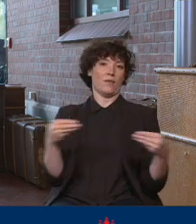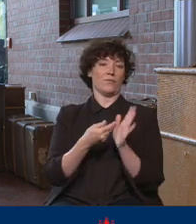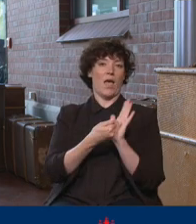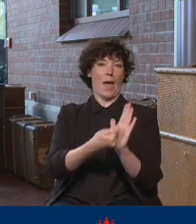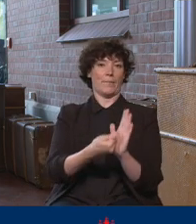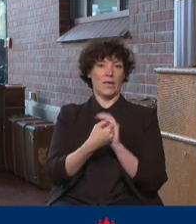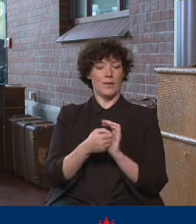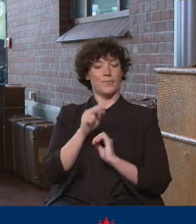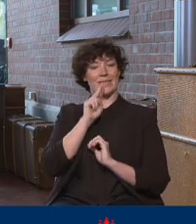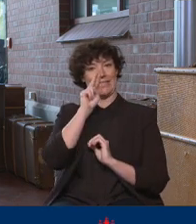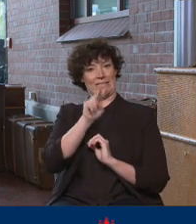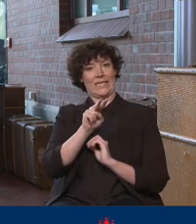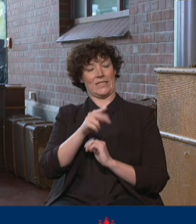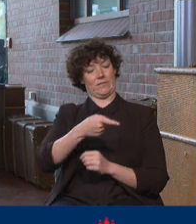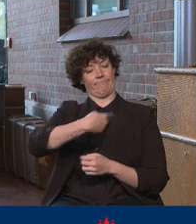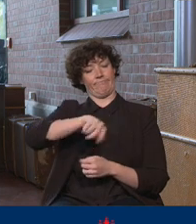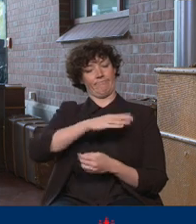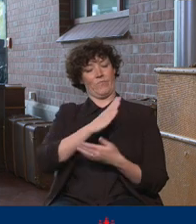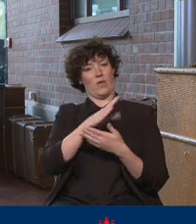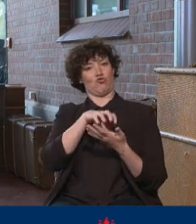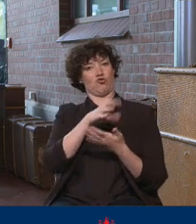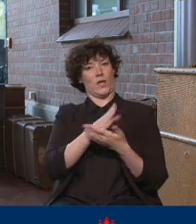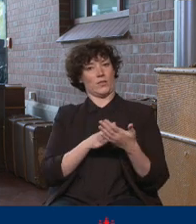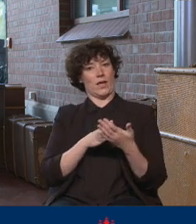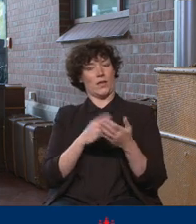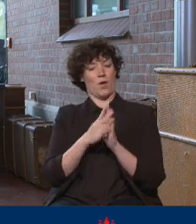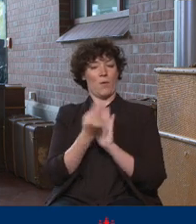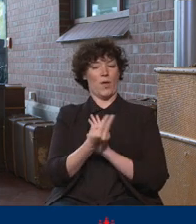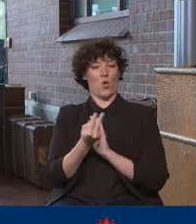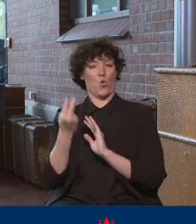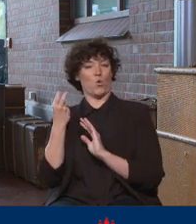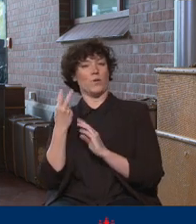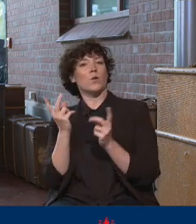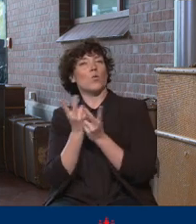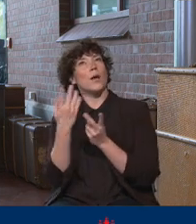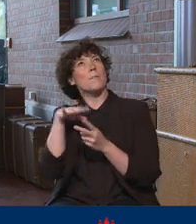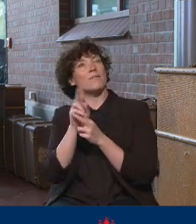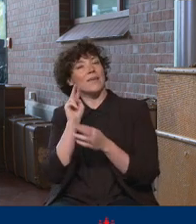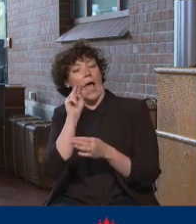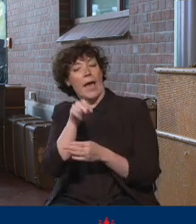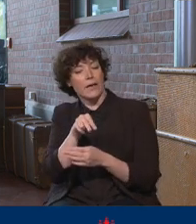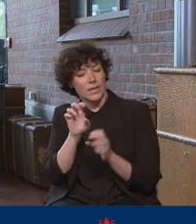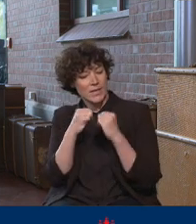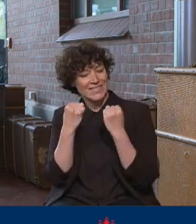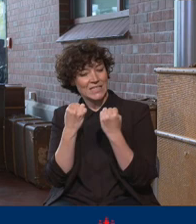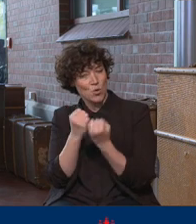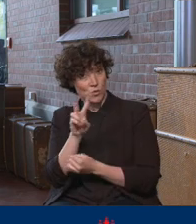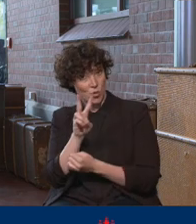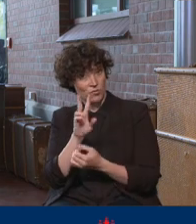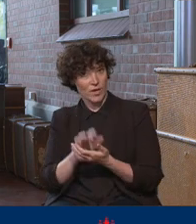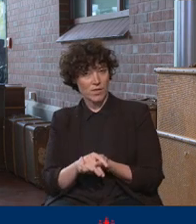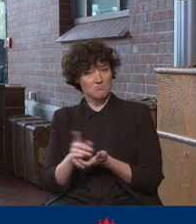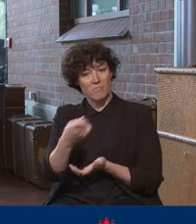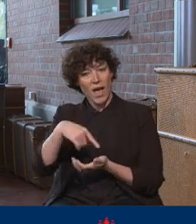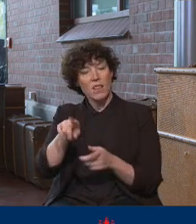unseres stadtteils dafür noch mal einen ganz ganz kurzen rückblick oder einblick in die situation der vettel wir leben auf einer insel die von